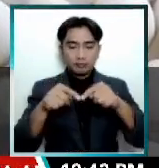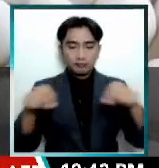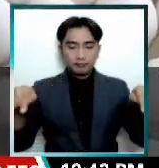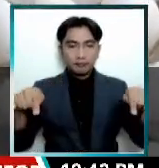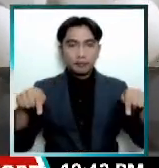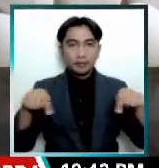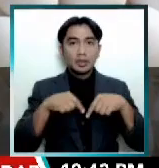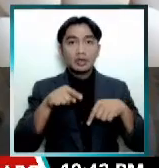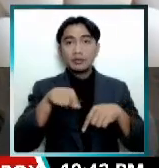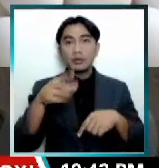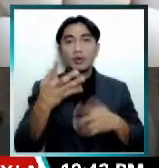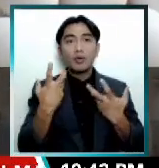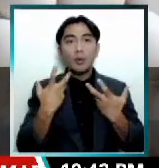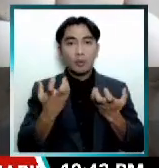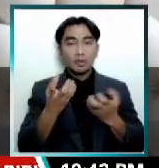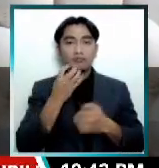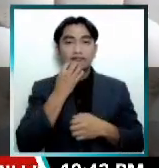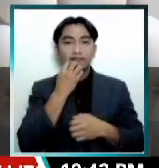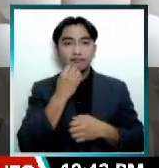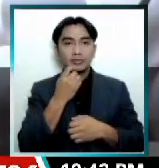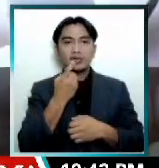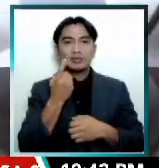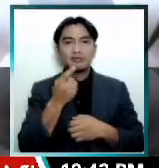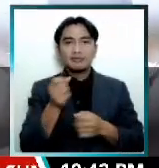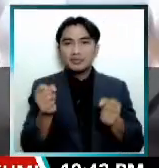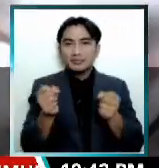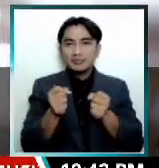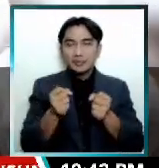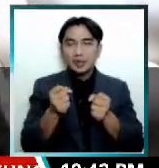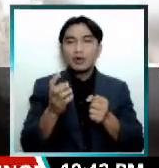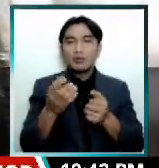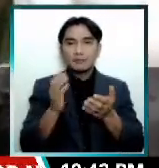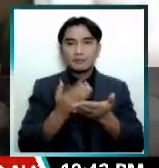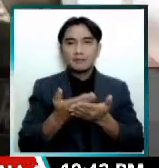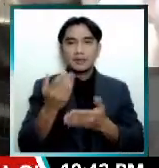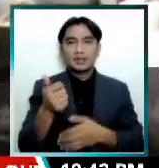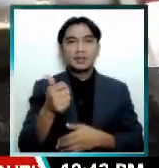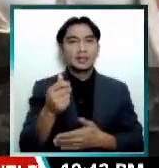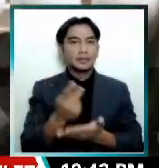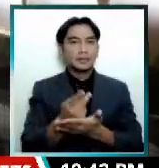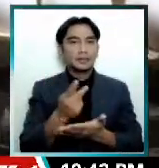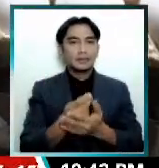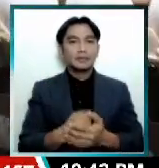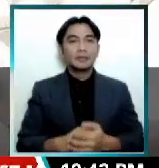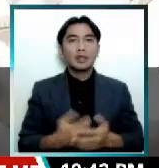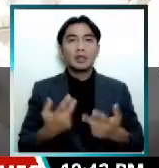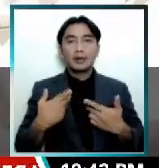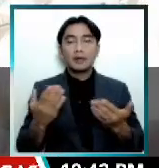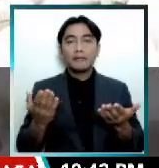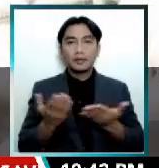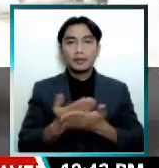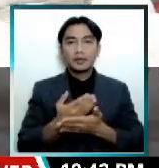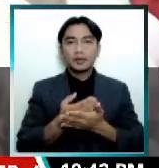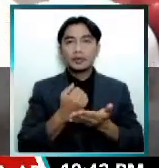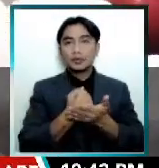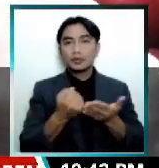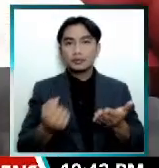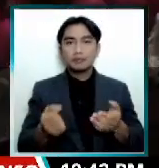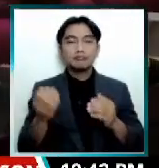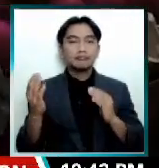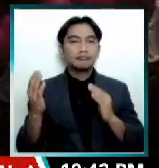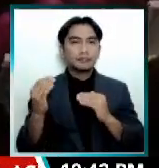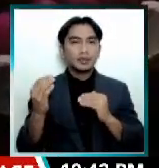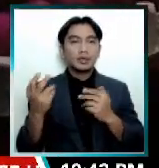ang maliliit na klase sa halagang 10 piso. Sa pagdating ng panibagong supply ng itlog, inaasahang muling bumaba ang presyo